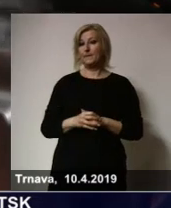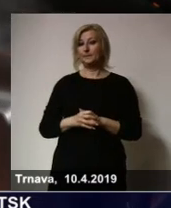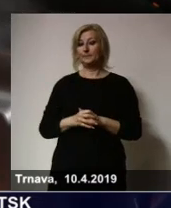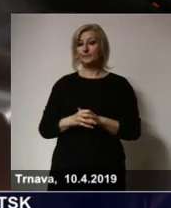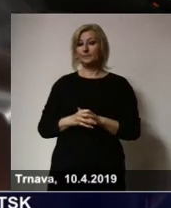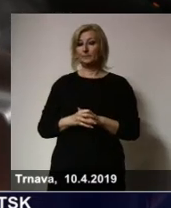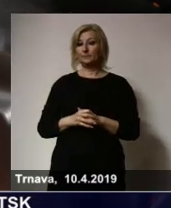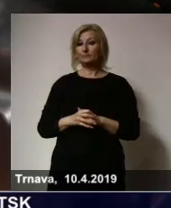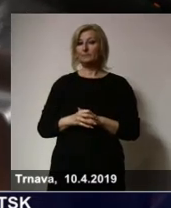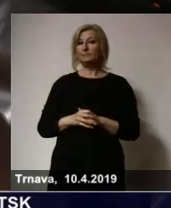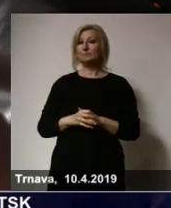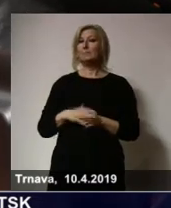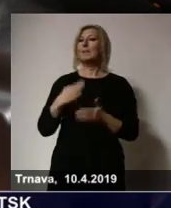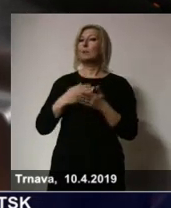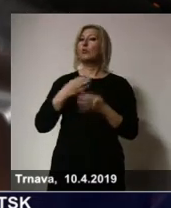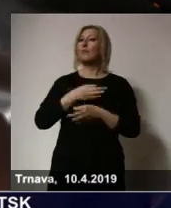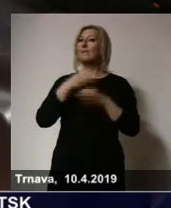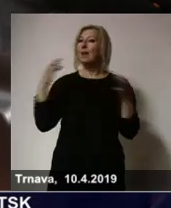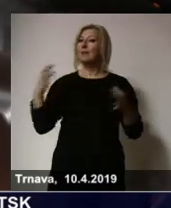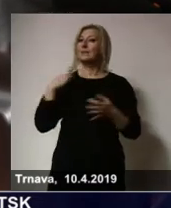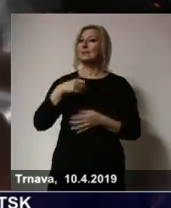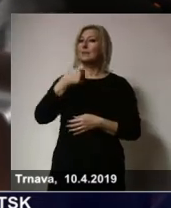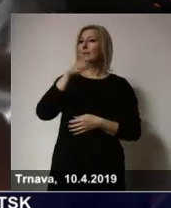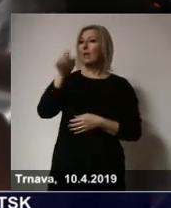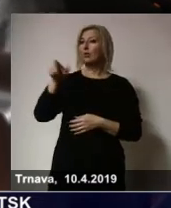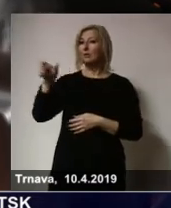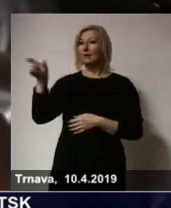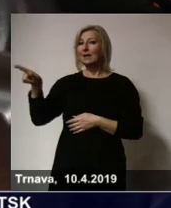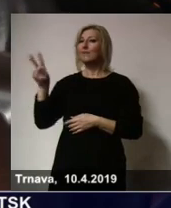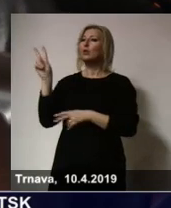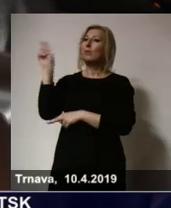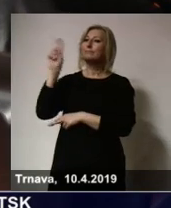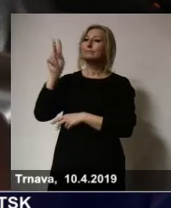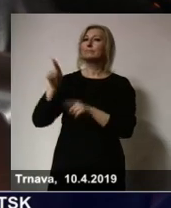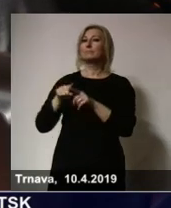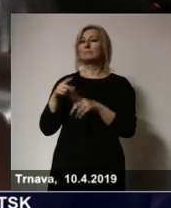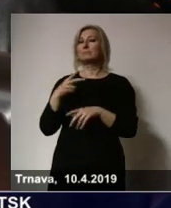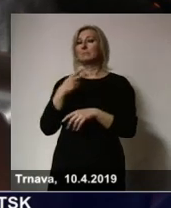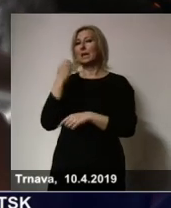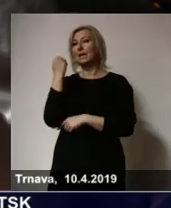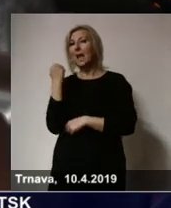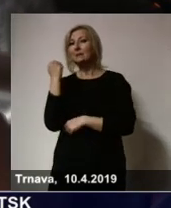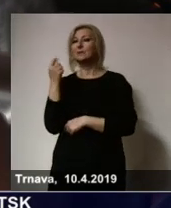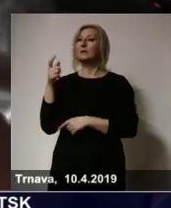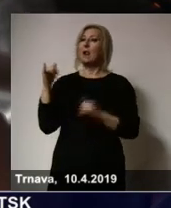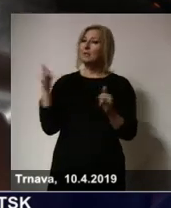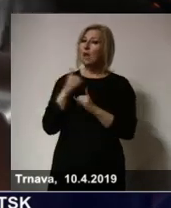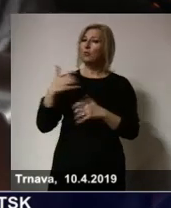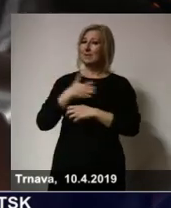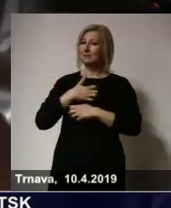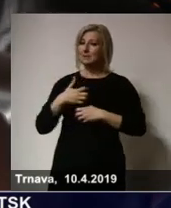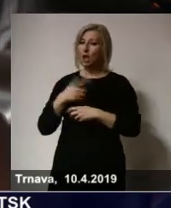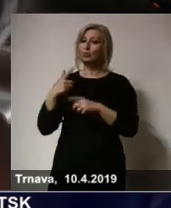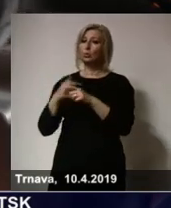aj verejne by som sa chcel jednotlivým uchádzačom o tieto posty poďakovať, že prikročili k vypracovaniu koncepcií, s